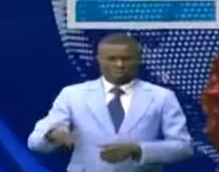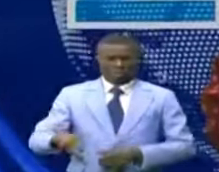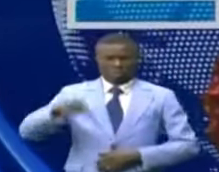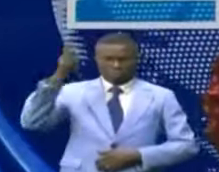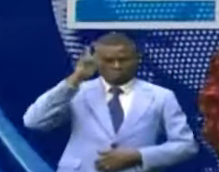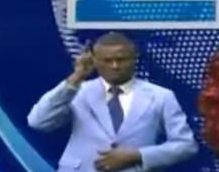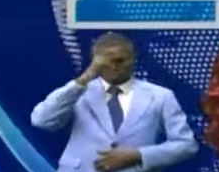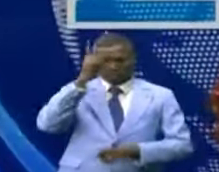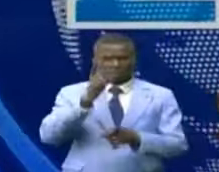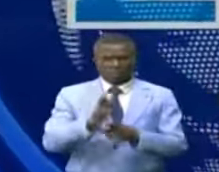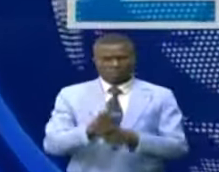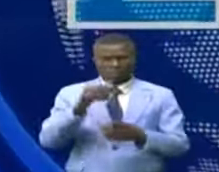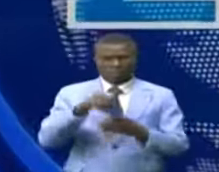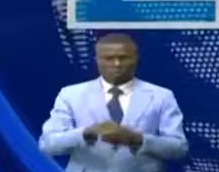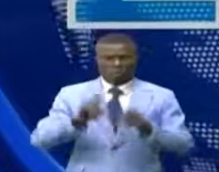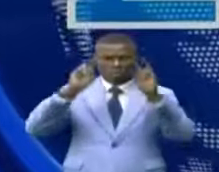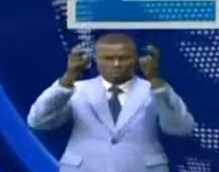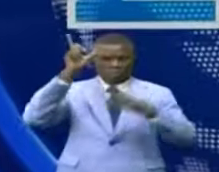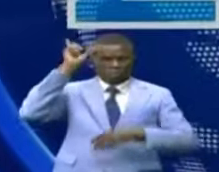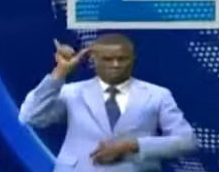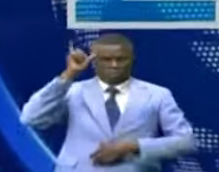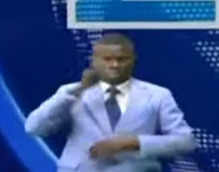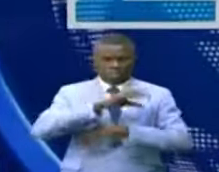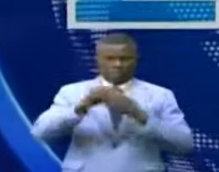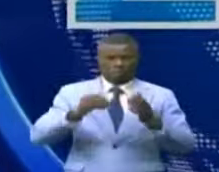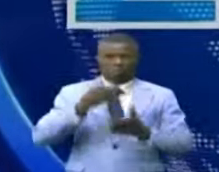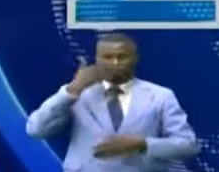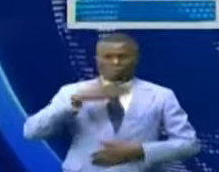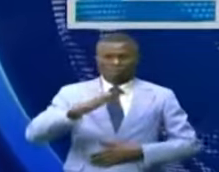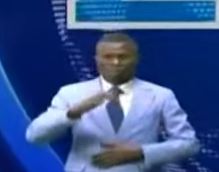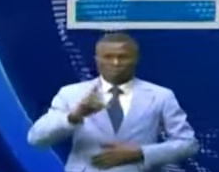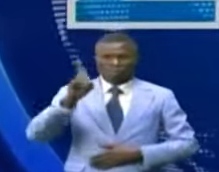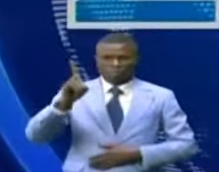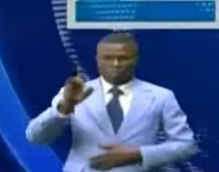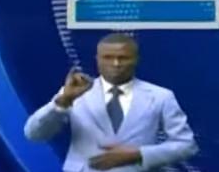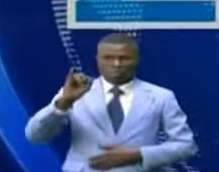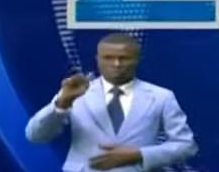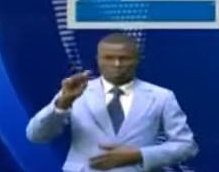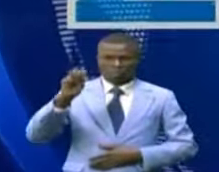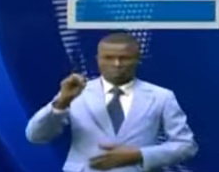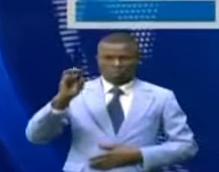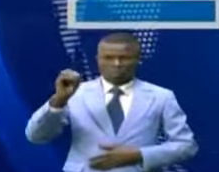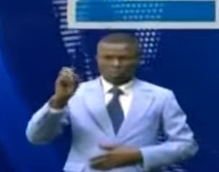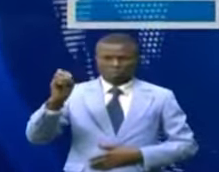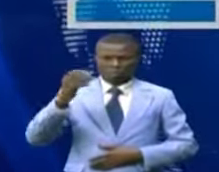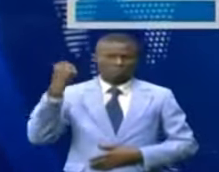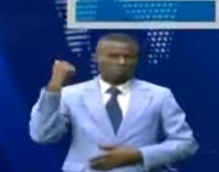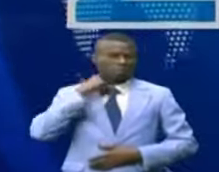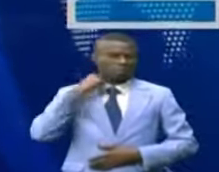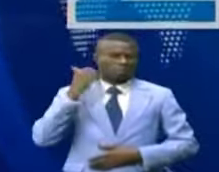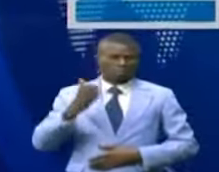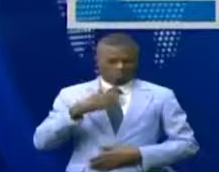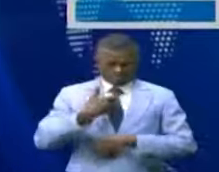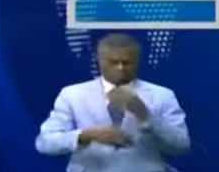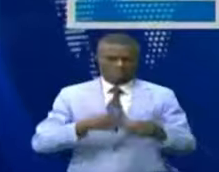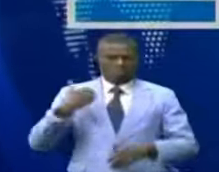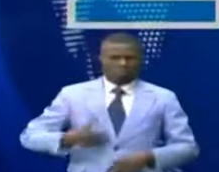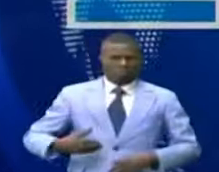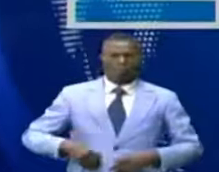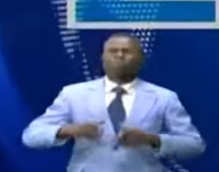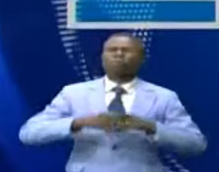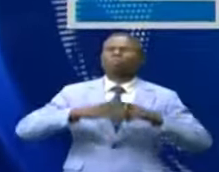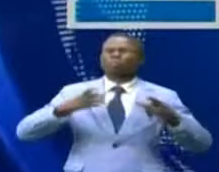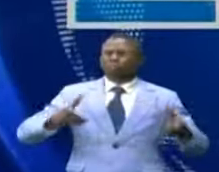Katanga, précisément à Lubumbashi. Le centre médical Diamant, à travers ses médecins traitants, a effectué des opérations lourdes